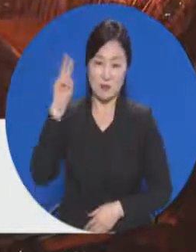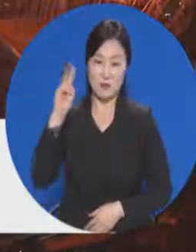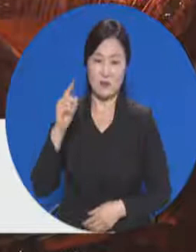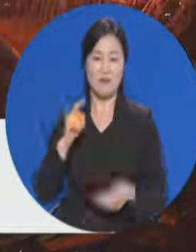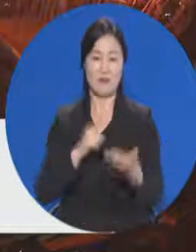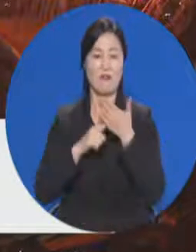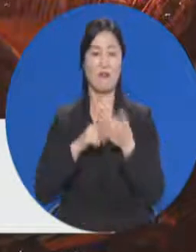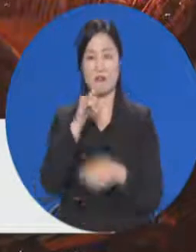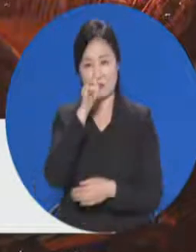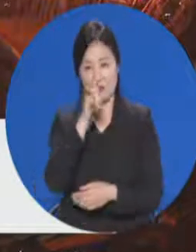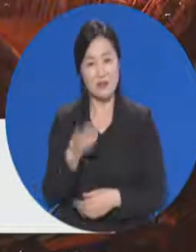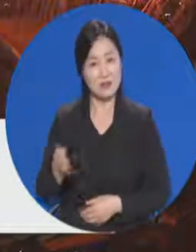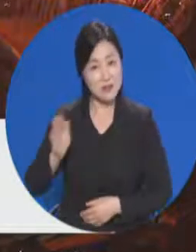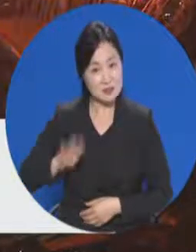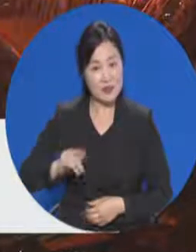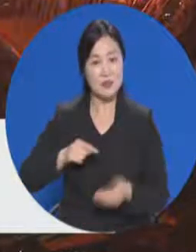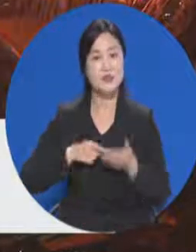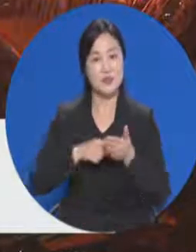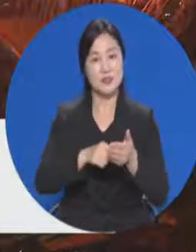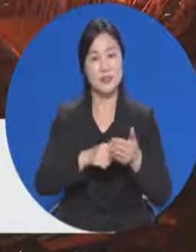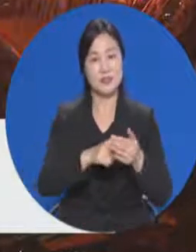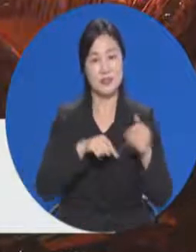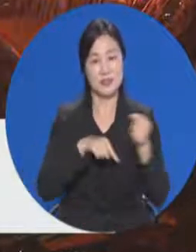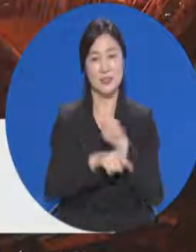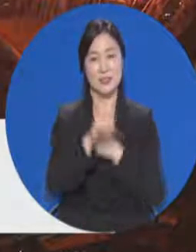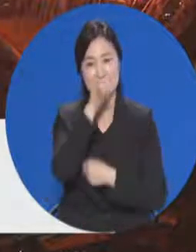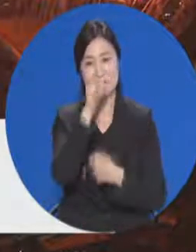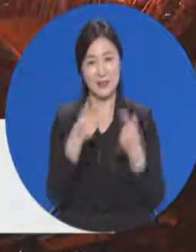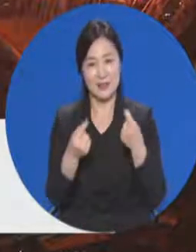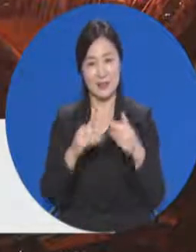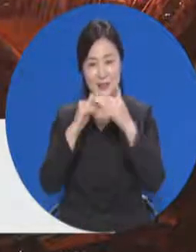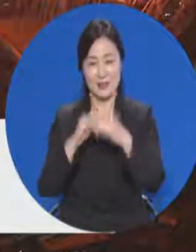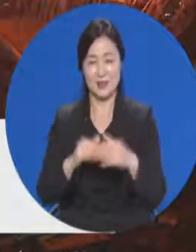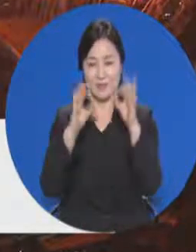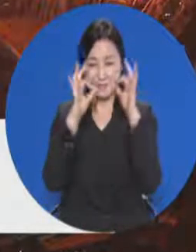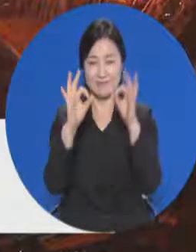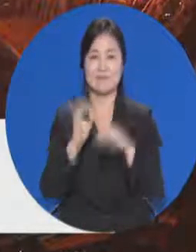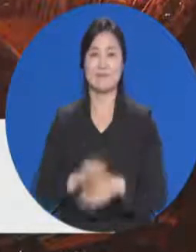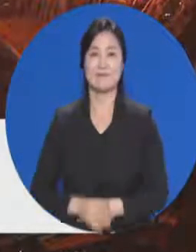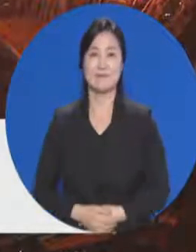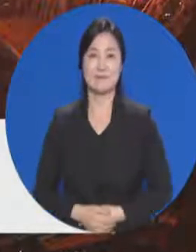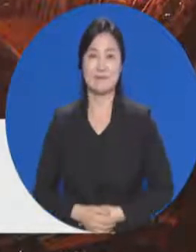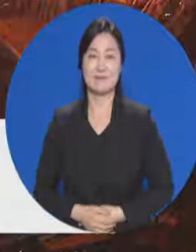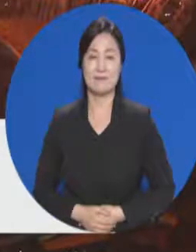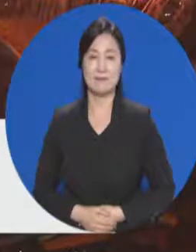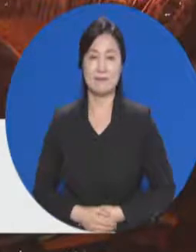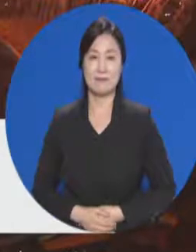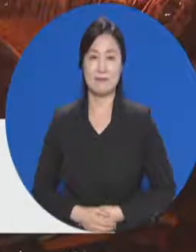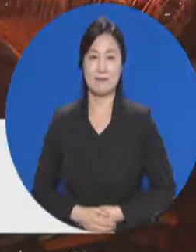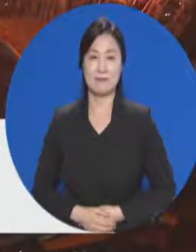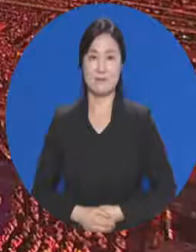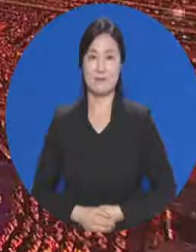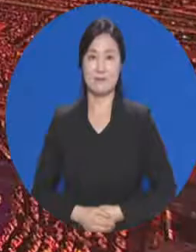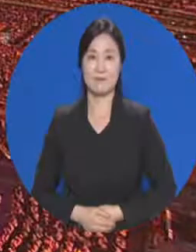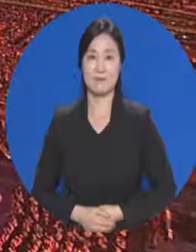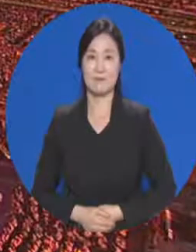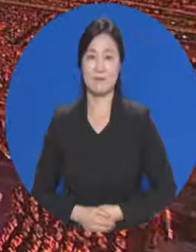반응도 없지 않은데요. 아시안게임 공동 유치의 추진 배경과 이유를 윤근수 기자가 보도합니다.